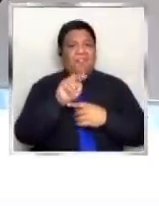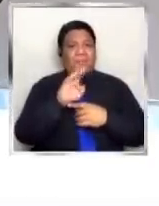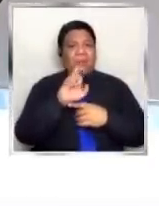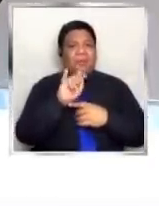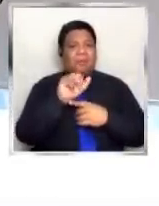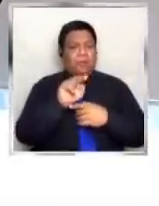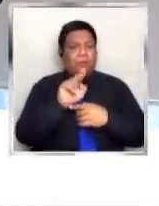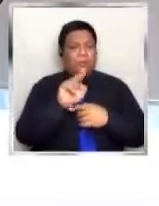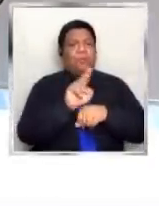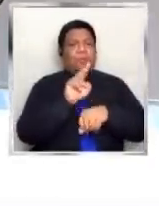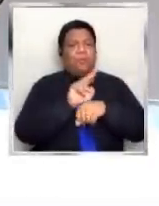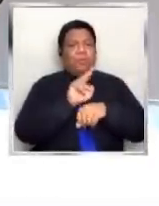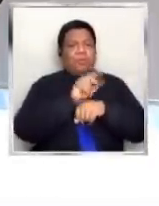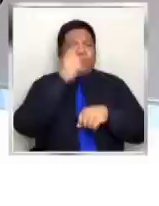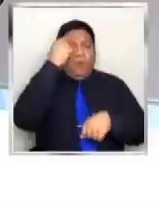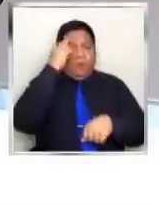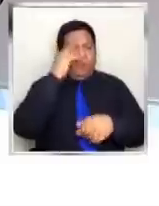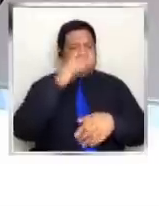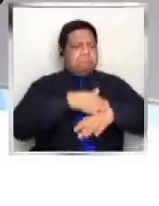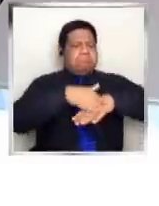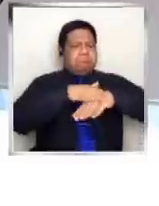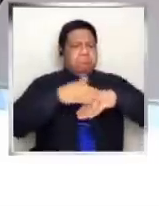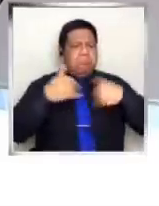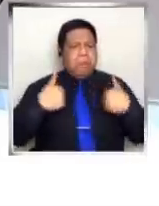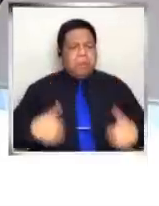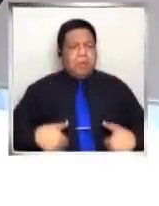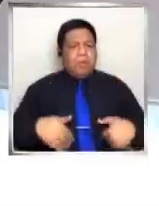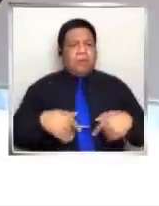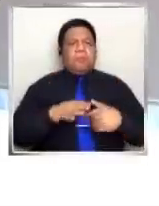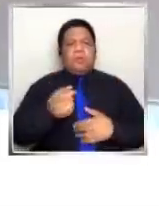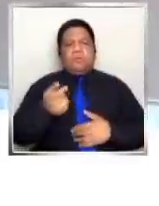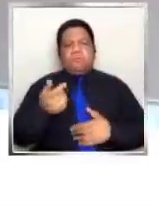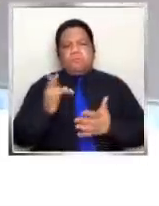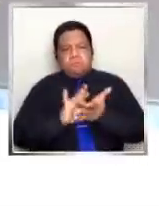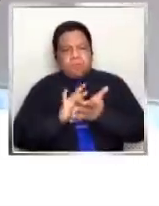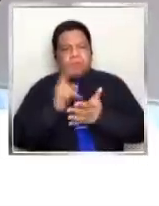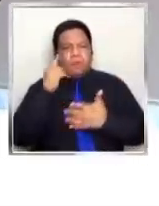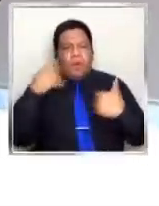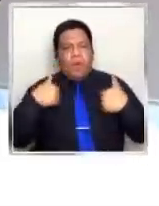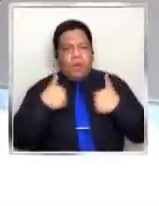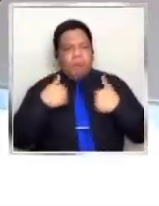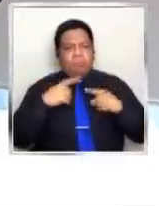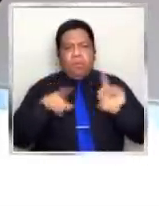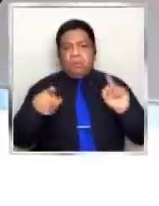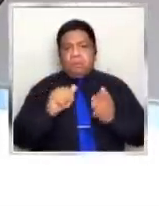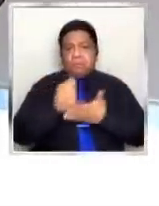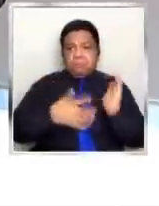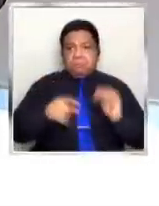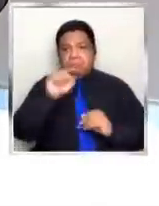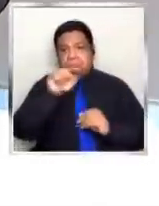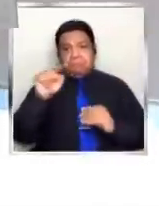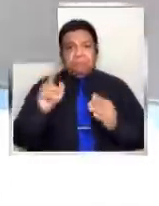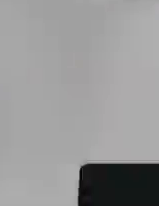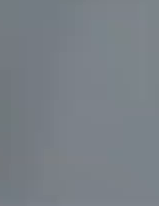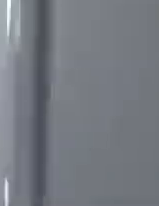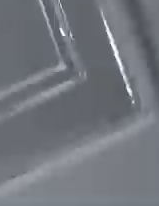hayop. Sa kabila nito, isinusulong pa rin ito ng ilang grupo ng mga doktor. Tinutukan niya ni Cedric Castillo.